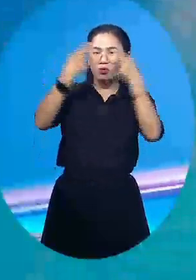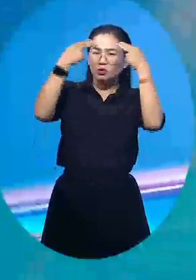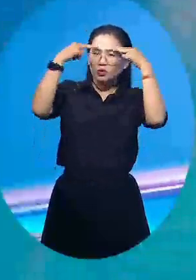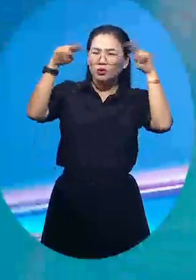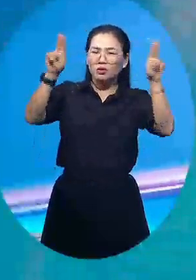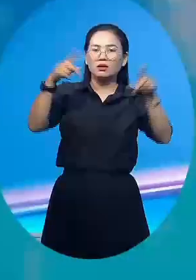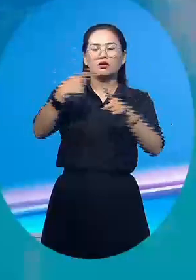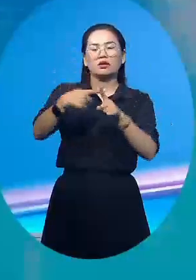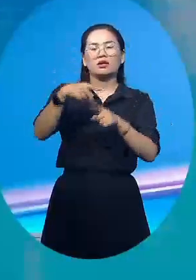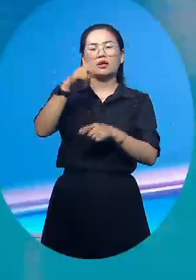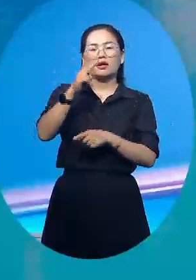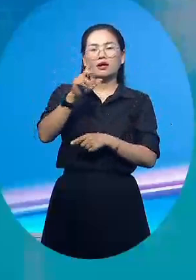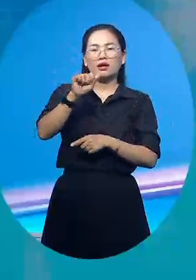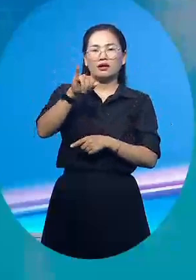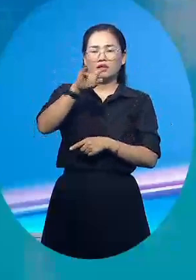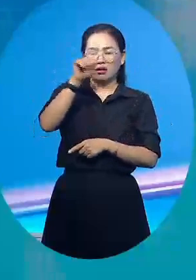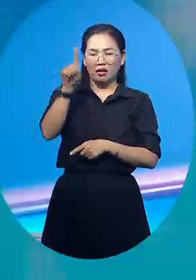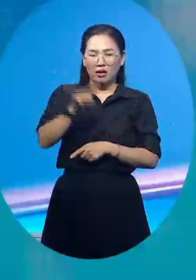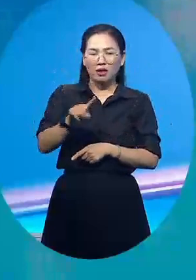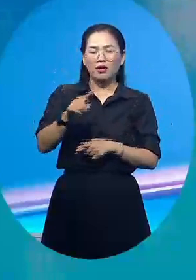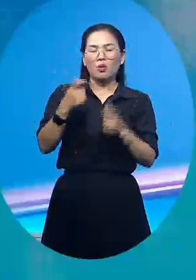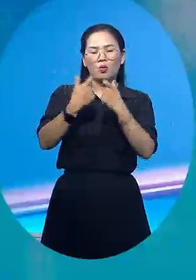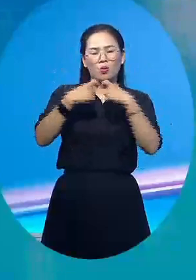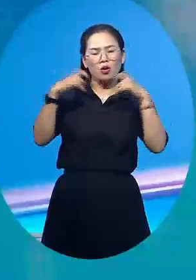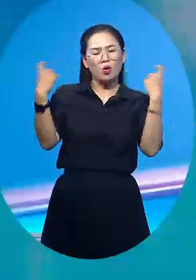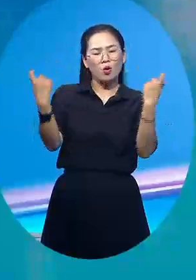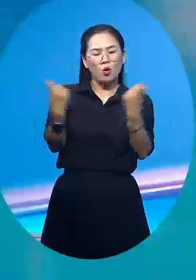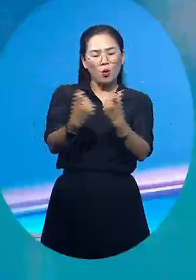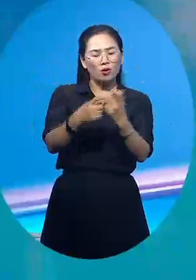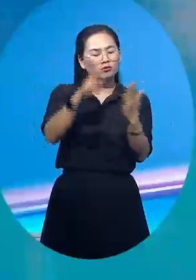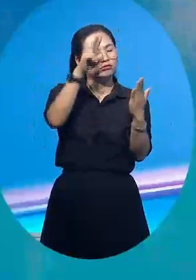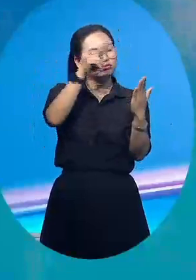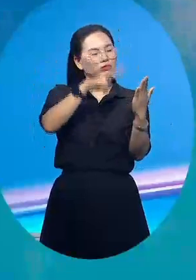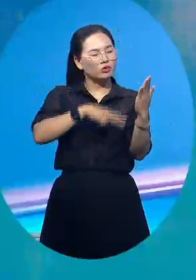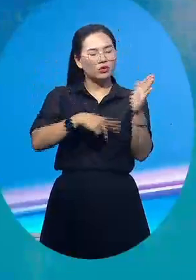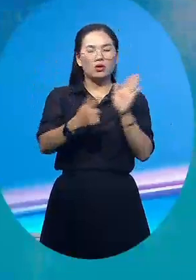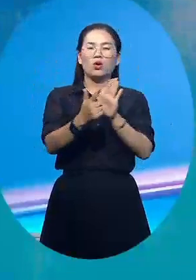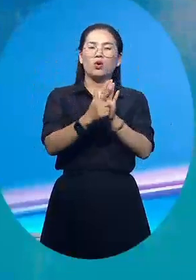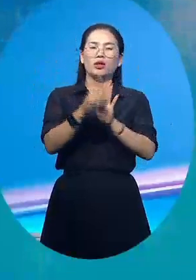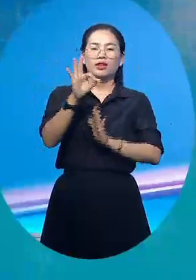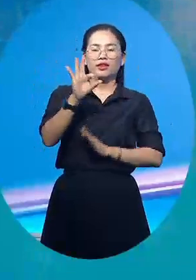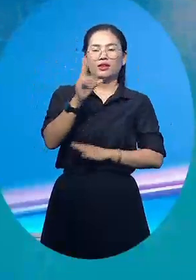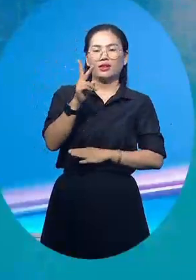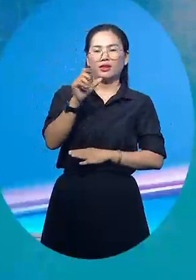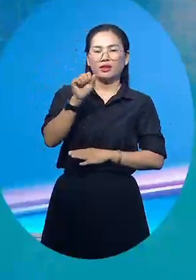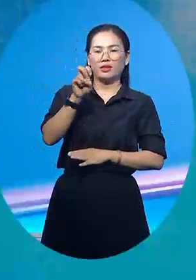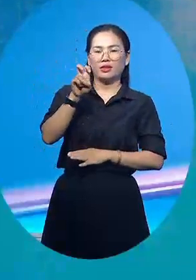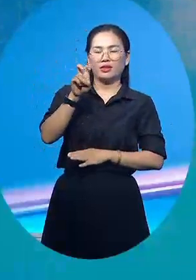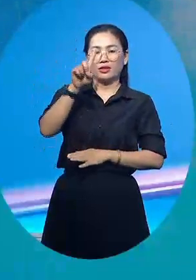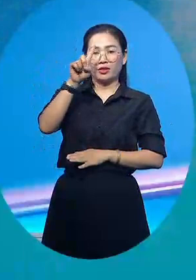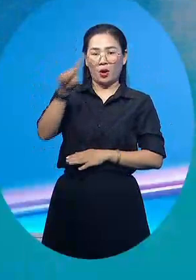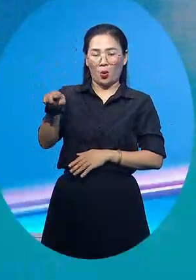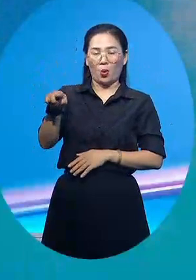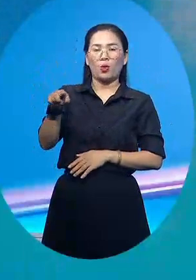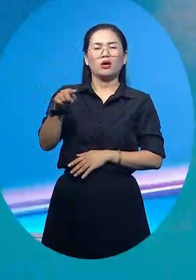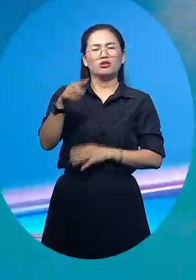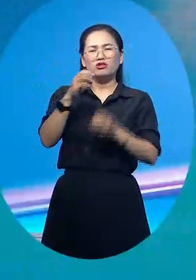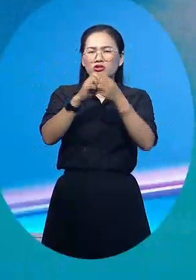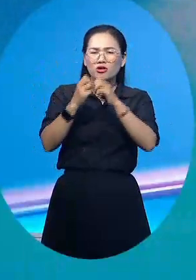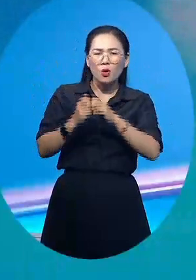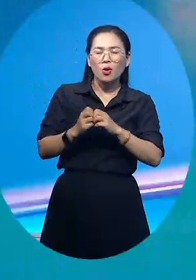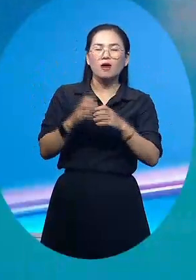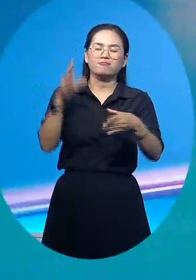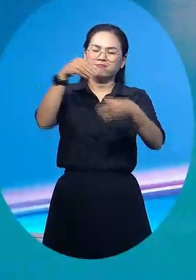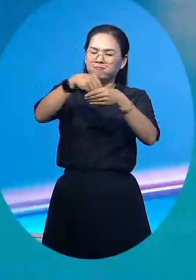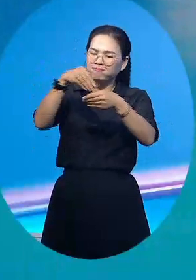hội đã thông qua luật đấu thầu sửa đổi với số phiếu tán thành cao kết quả biểu quyết cho thấy có 460 trên 874 đại biểu tham gia